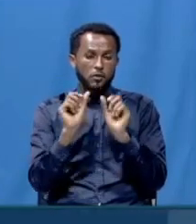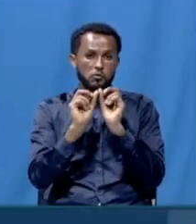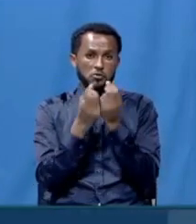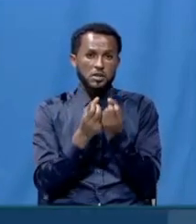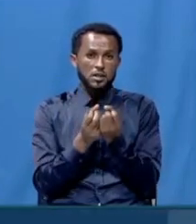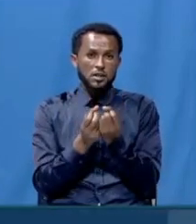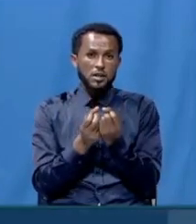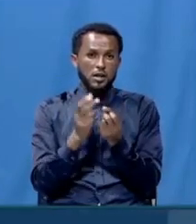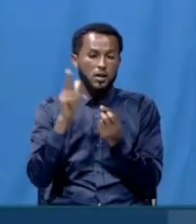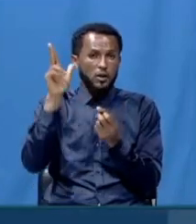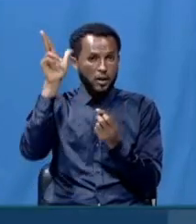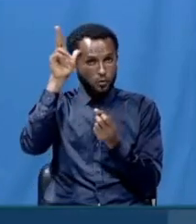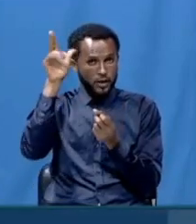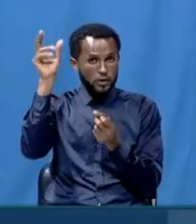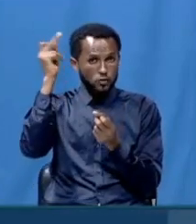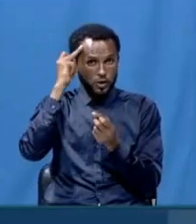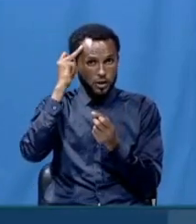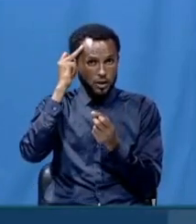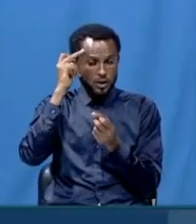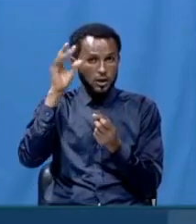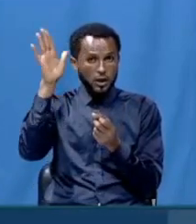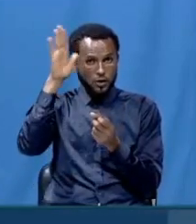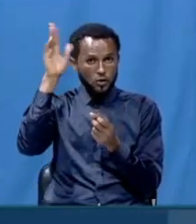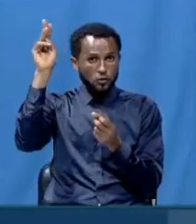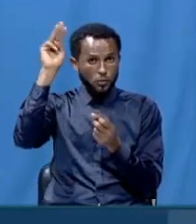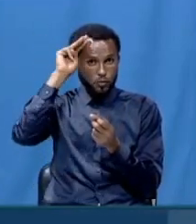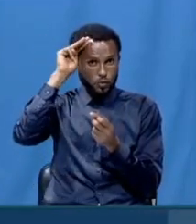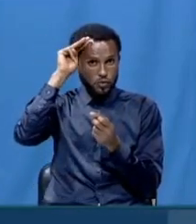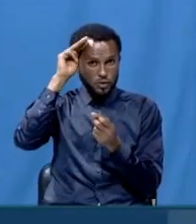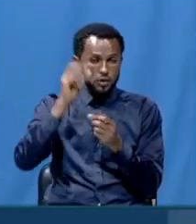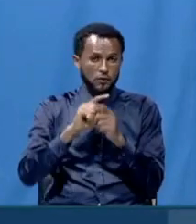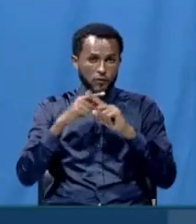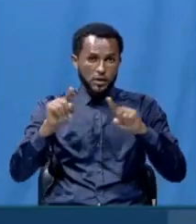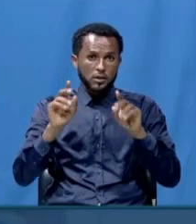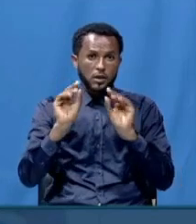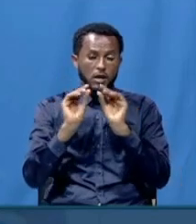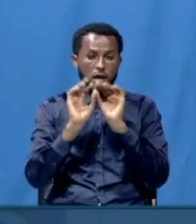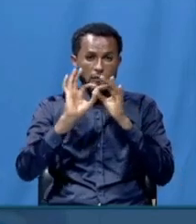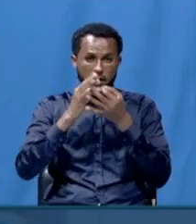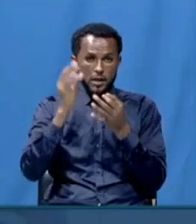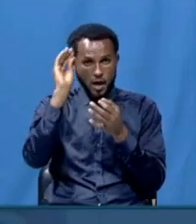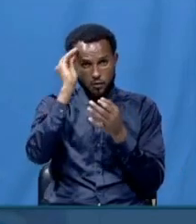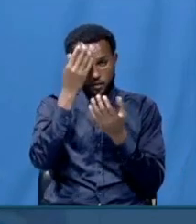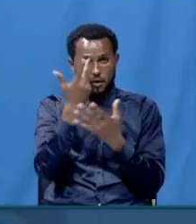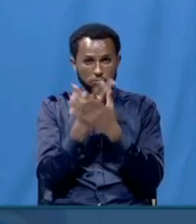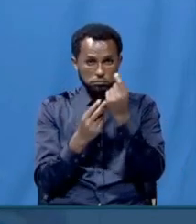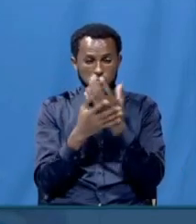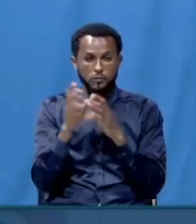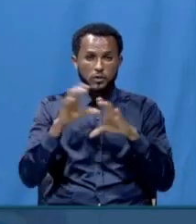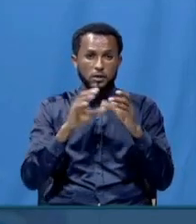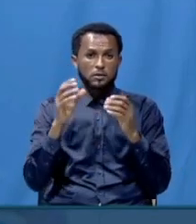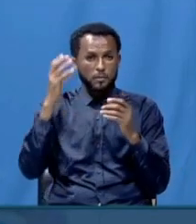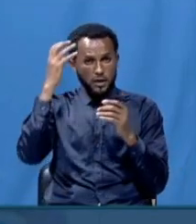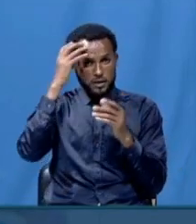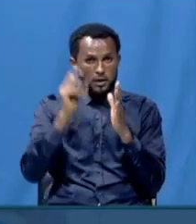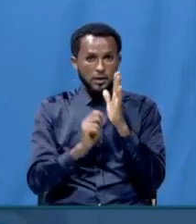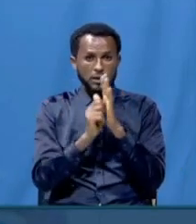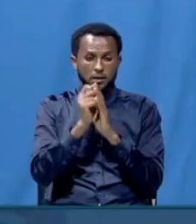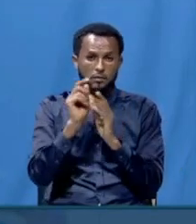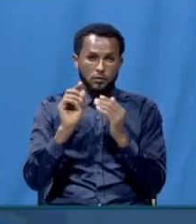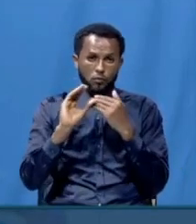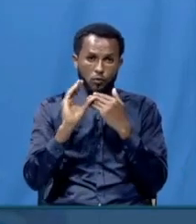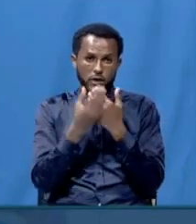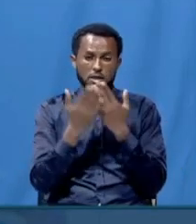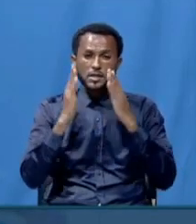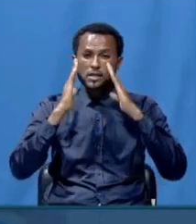ኣሕመድ ዝኾነ ሬድዋን ሑሴንን ጌድኦን ጢሞቴዎስን ምስተን ፍሊት ልእኽቲ ሕብረት ኣውሮፓ ዘተ ድሕሪ ምግባር ምስ መንግስቲ ትግራይ ብዘይ ቅድመ ኩነት